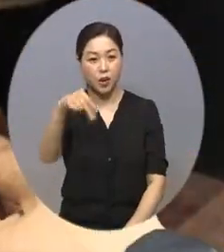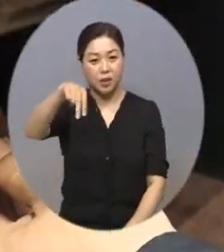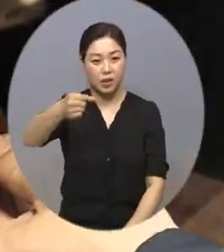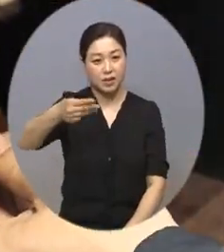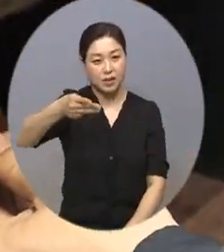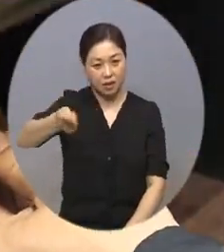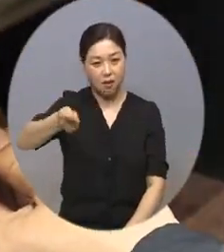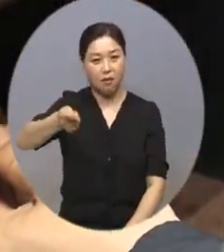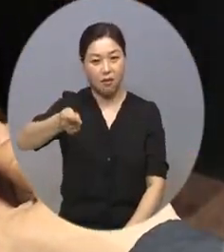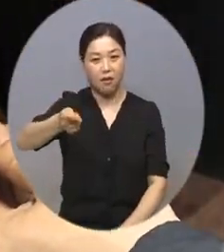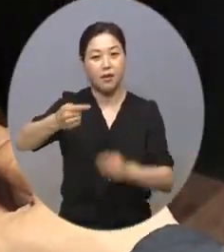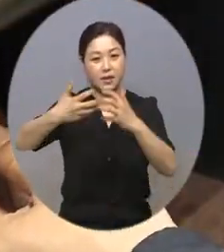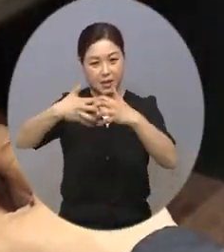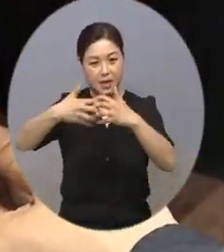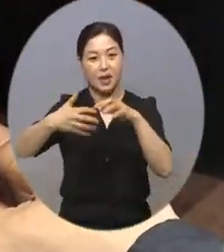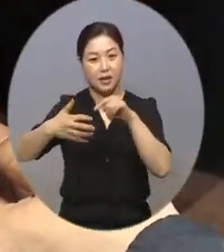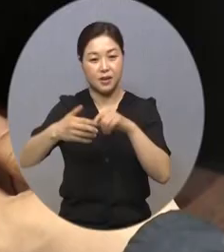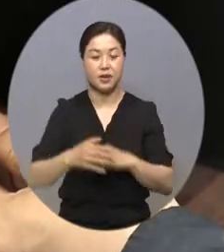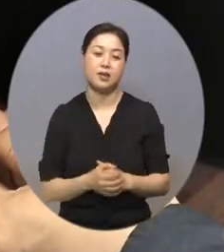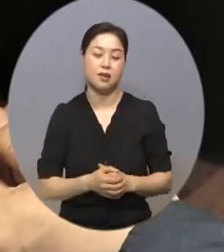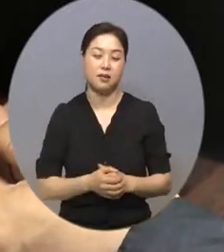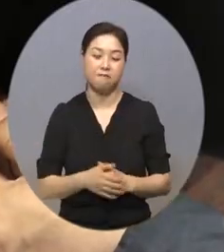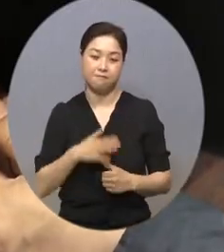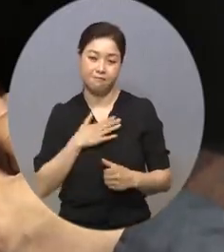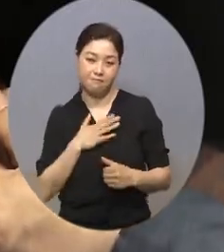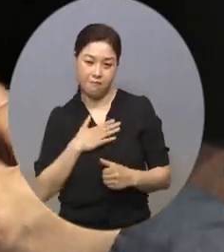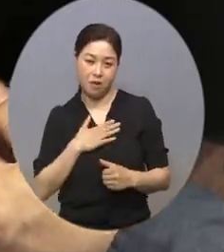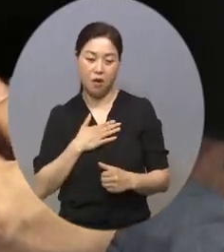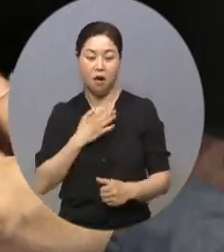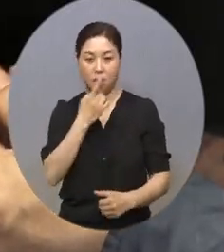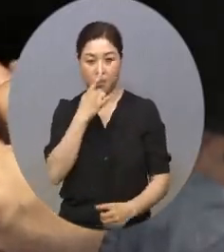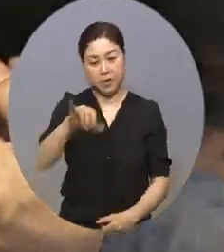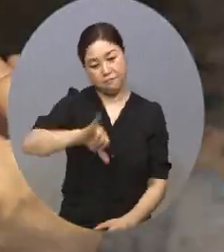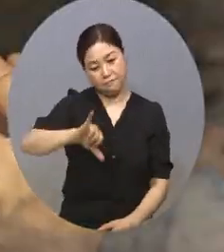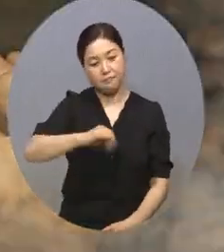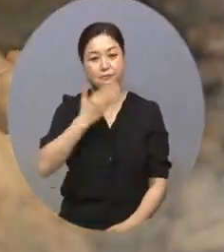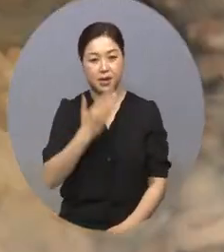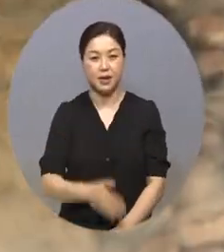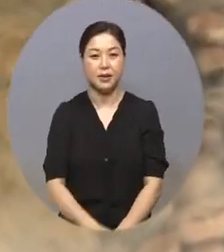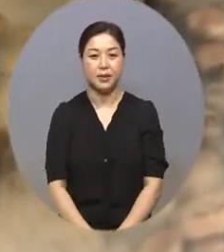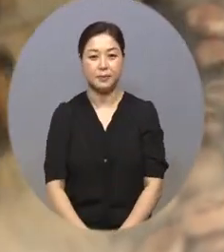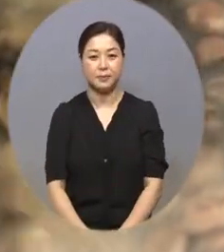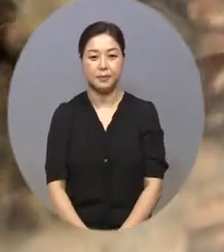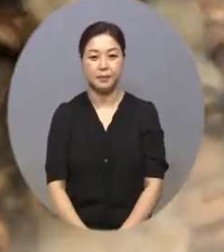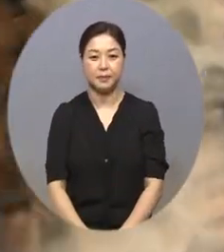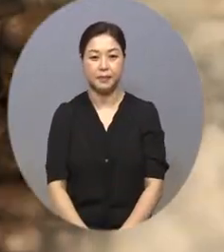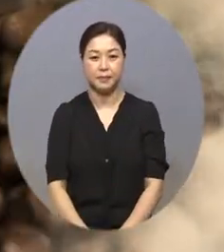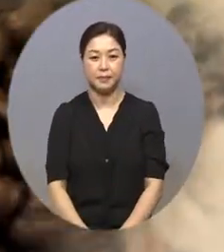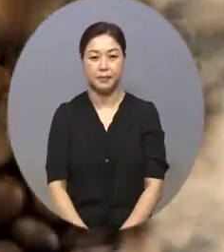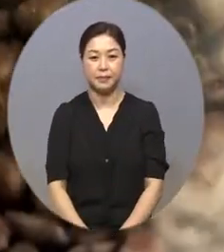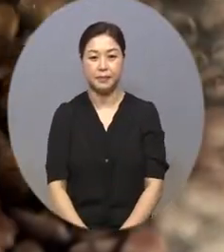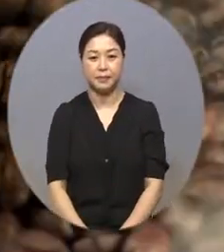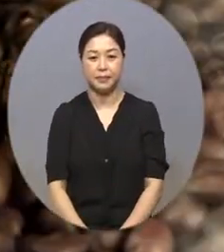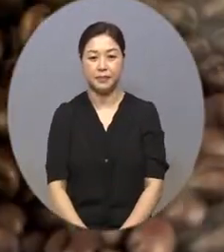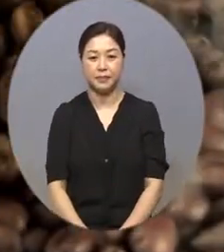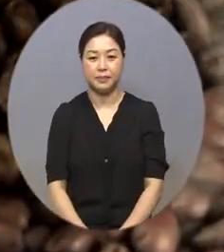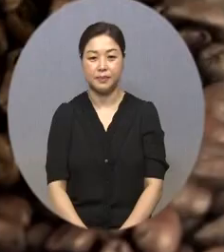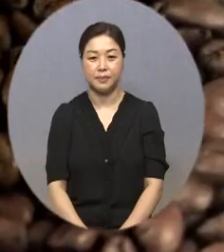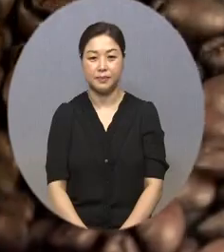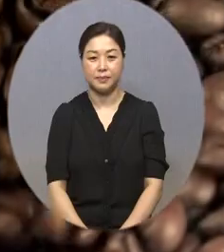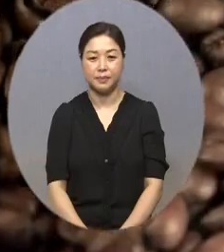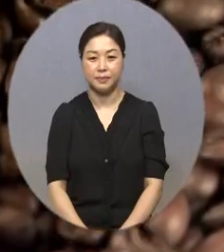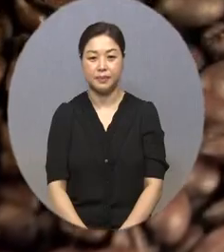이젠 누구나 커피 바리 달 도전 해볼 수 있지 않을까요 my 5